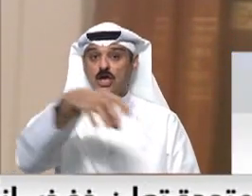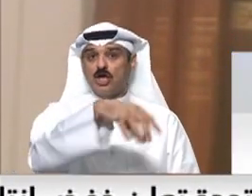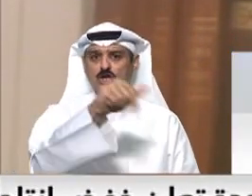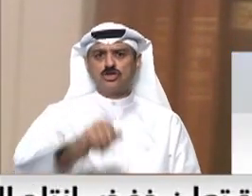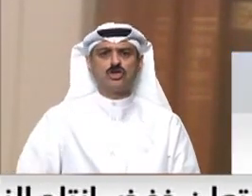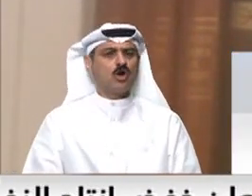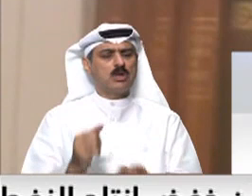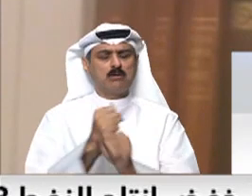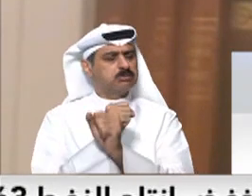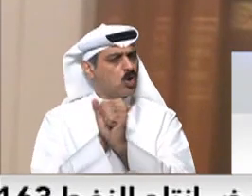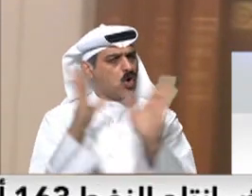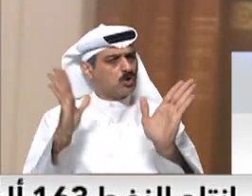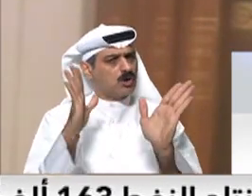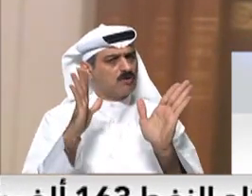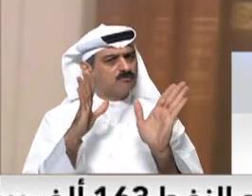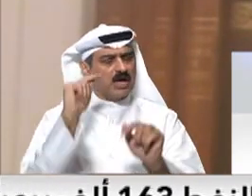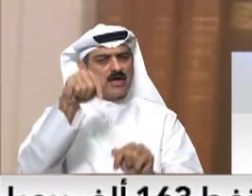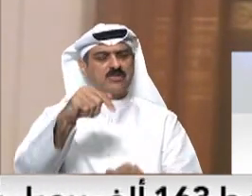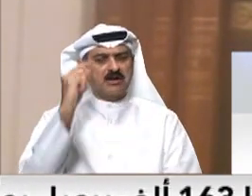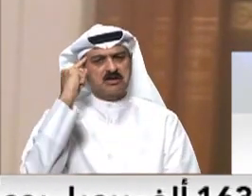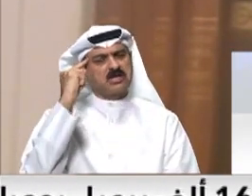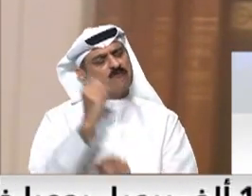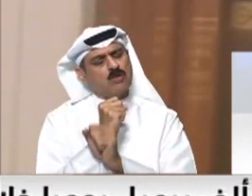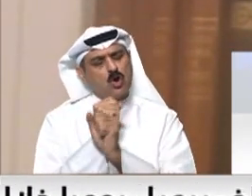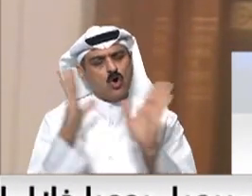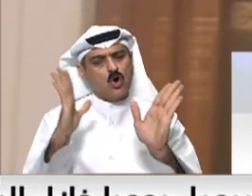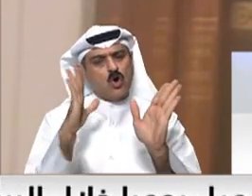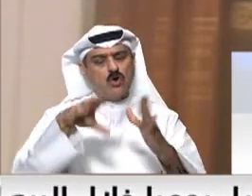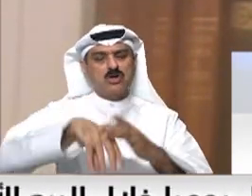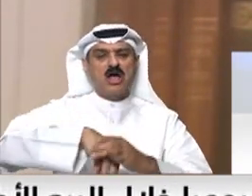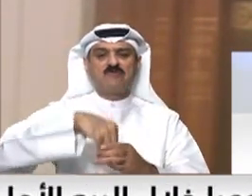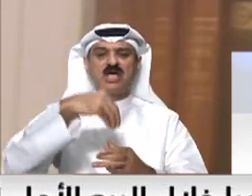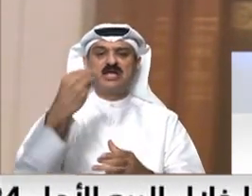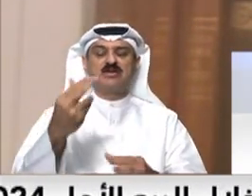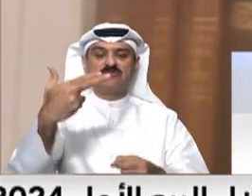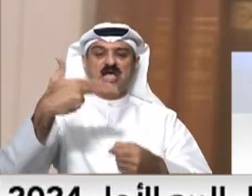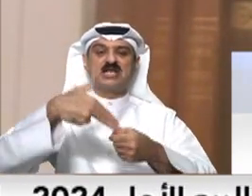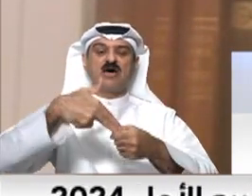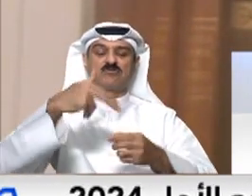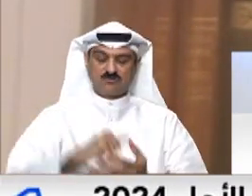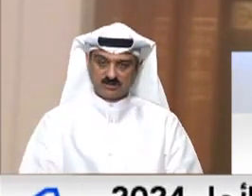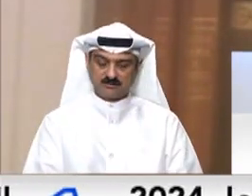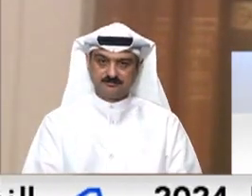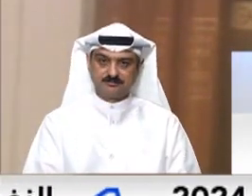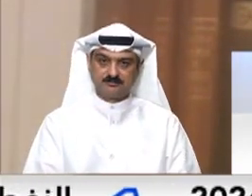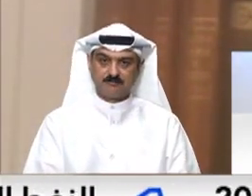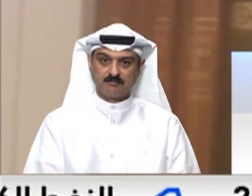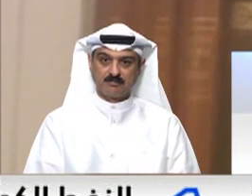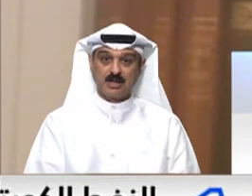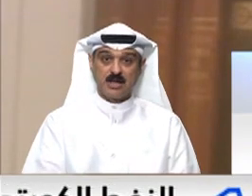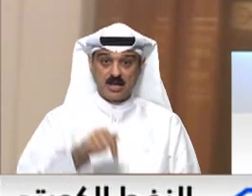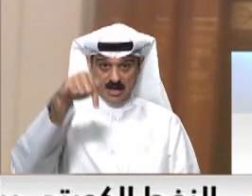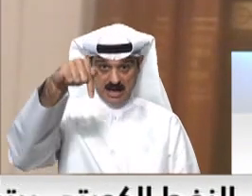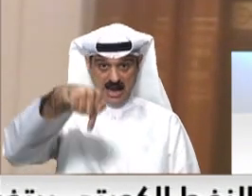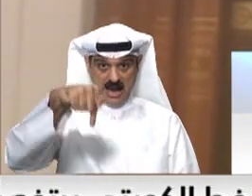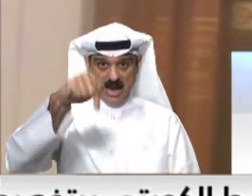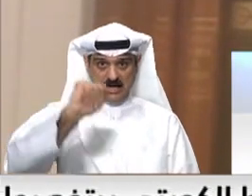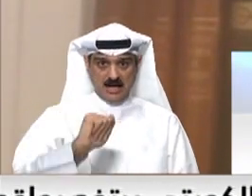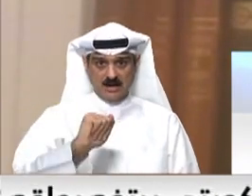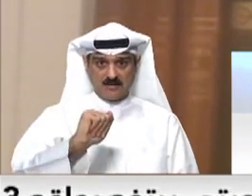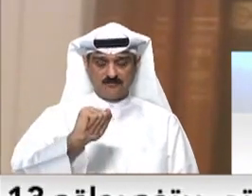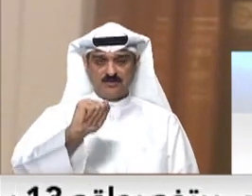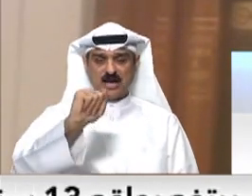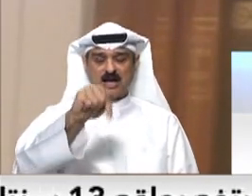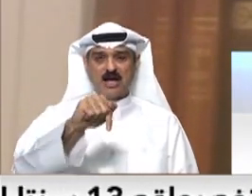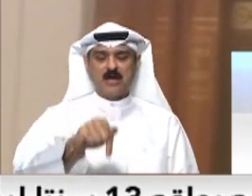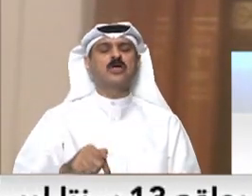تتصرف بشكل طوعي فيما يتعلق بالتخفيضات، لأنه في ذات الوقت ترك الباب